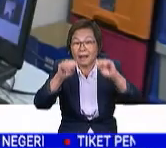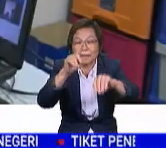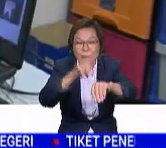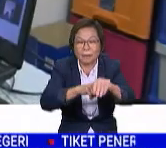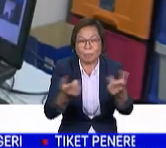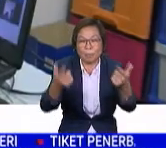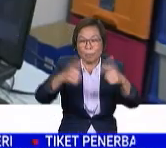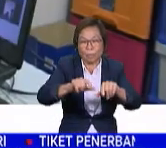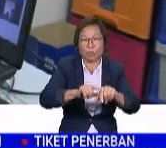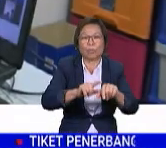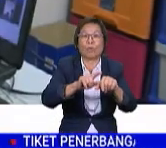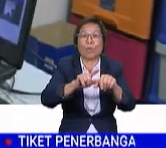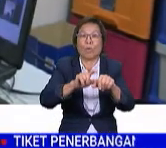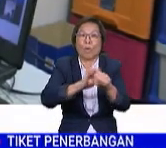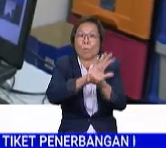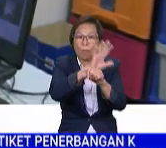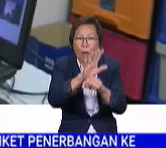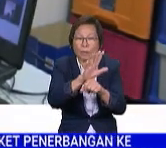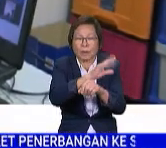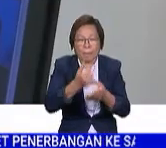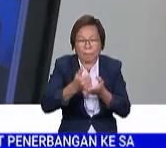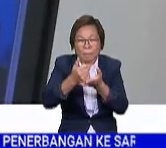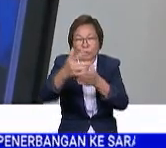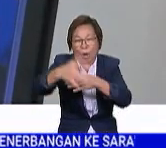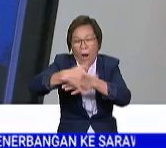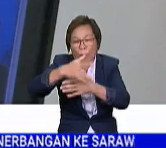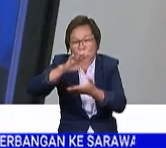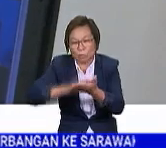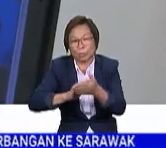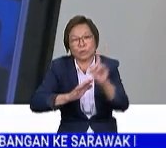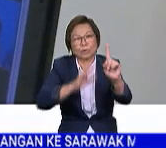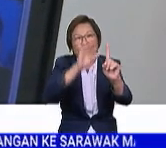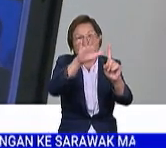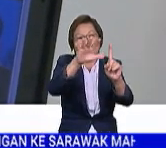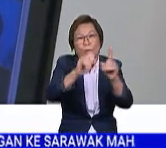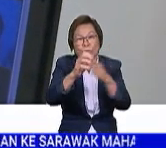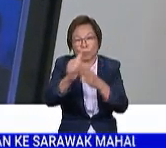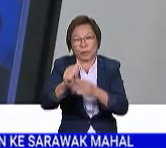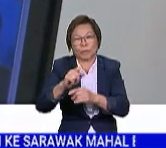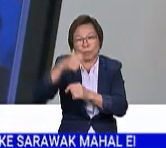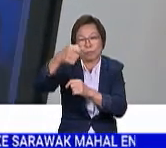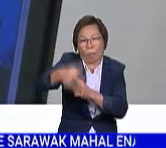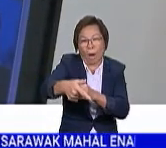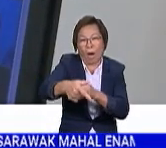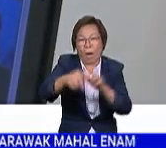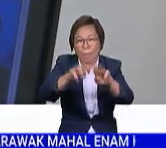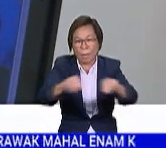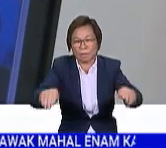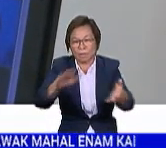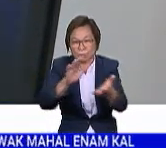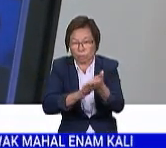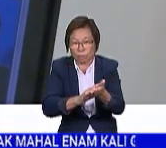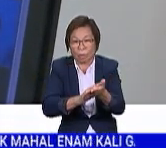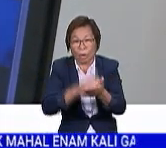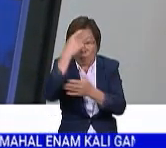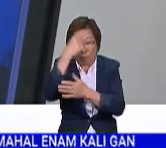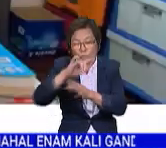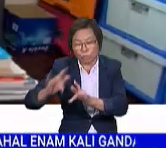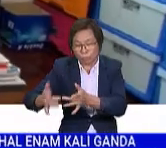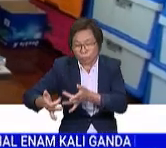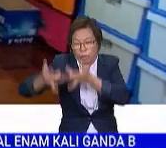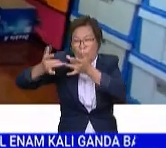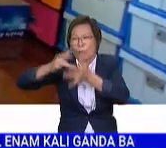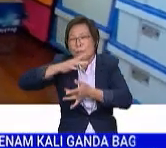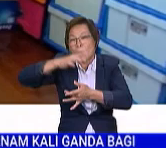Ekobit 19 termasuk bantuan awal persekolahan sebanyak 150 Ringgit yang diberikan kepada pelajar sekolah Bagi